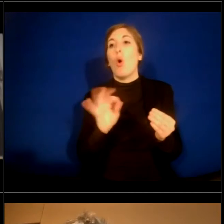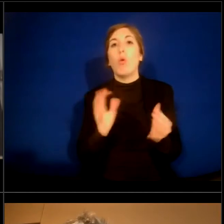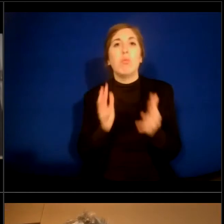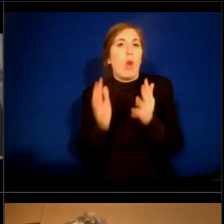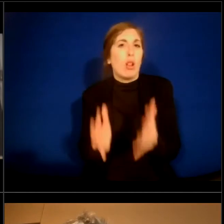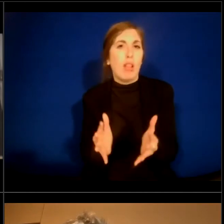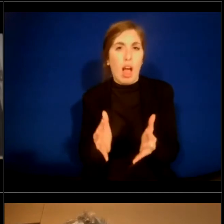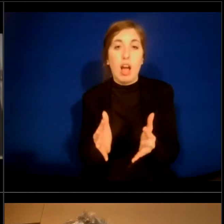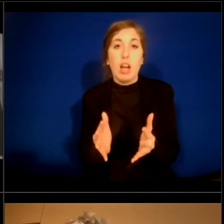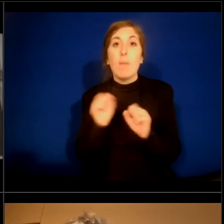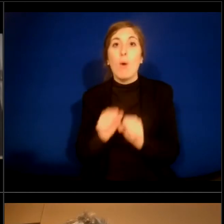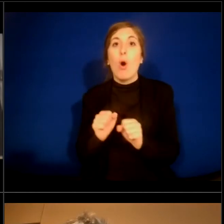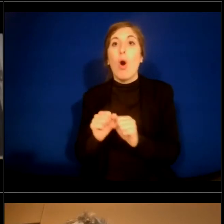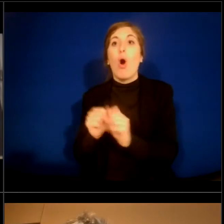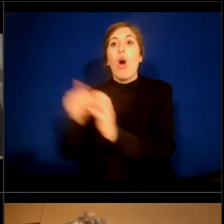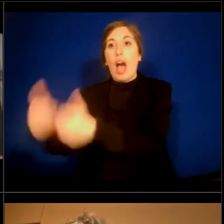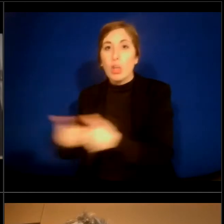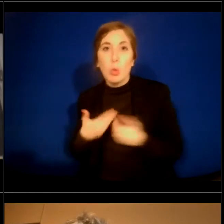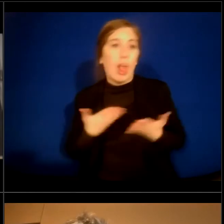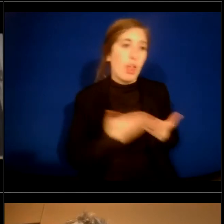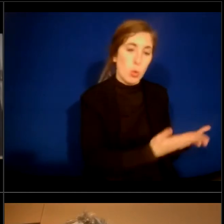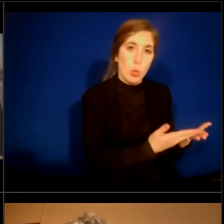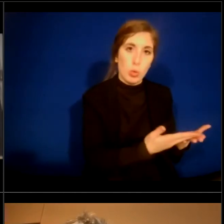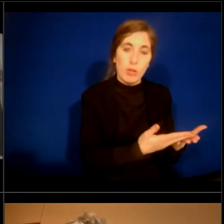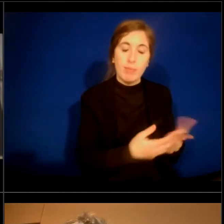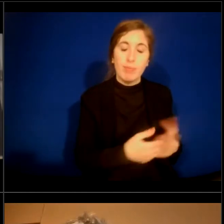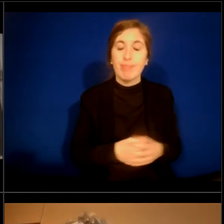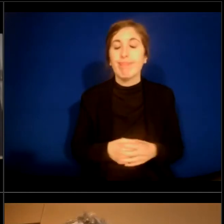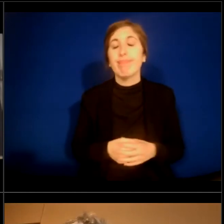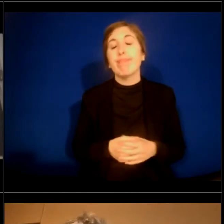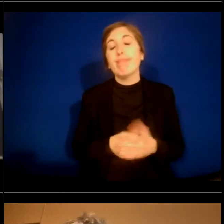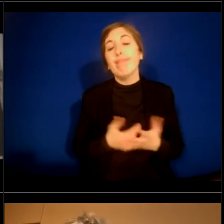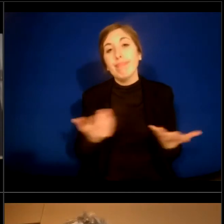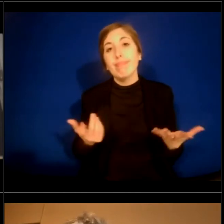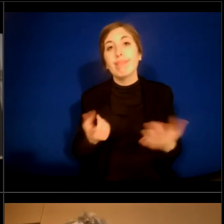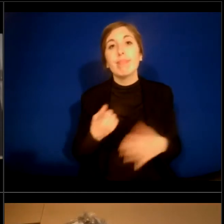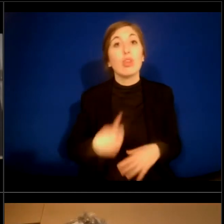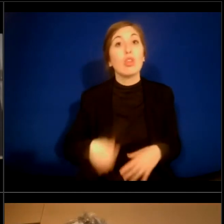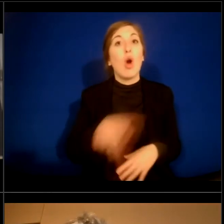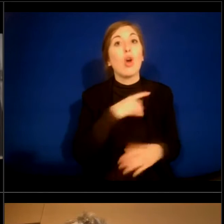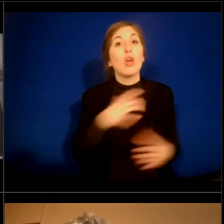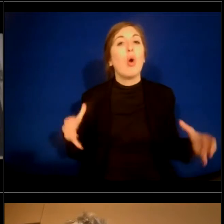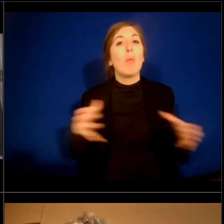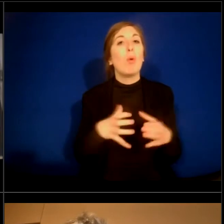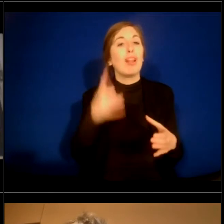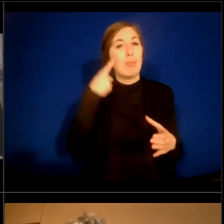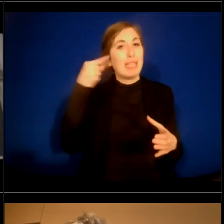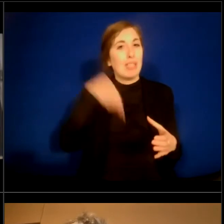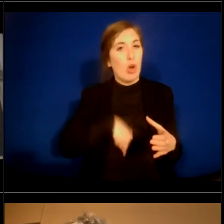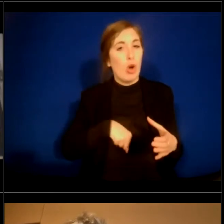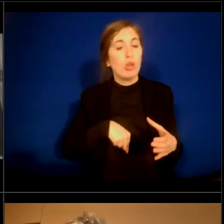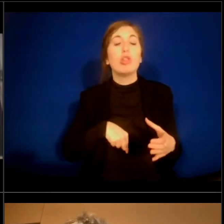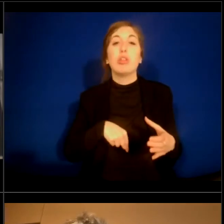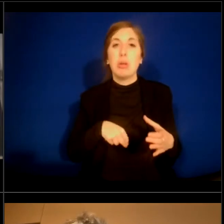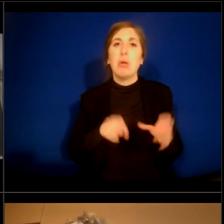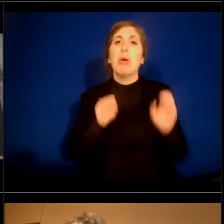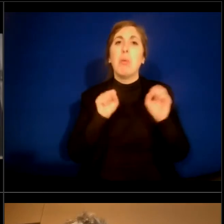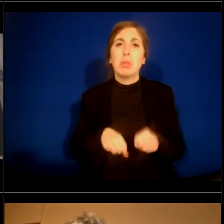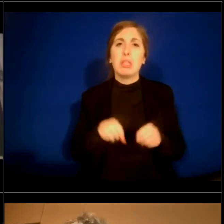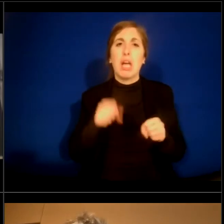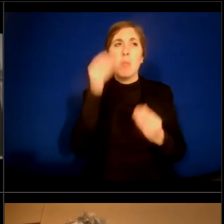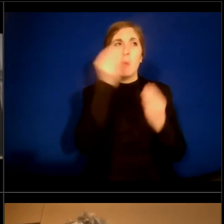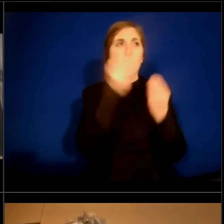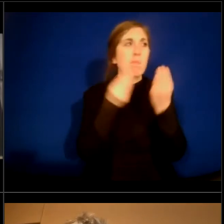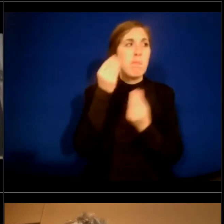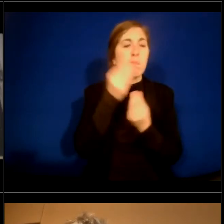ad aiutarli, ecco, in qualche modo. E anche noi come comunità di psicologi potremmo anche cominciare a pensare di creare, che